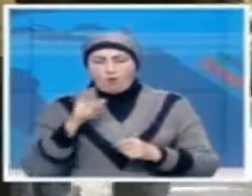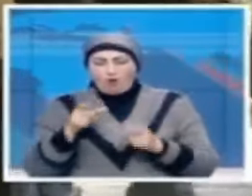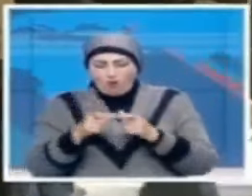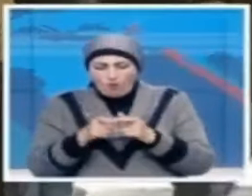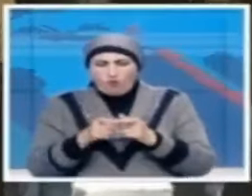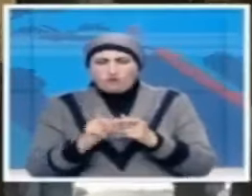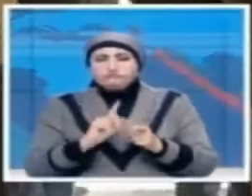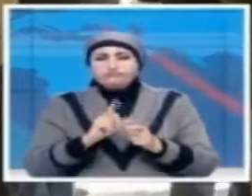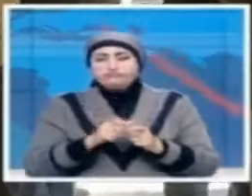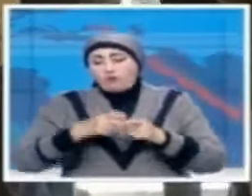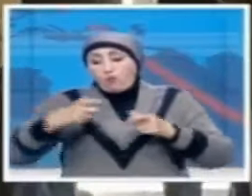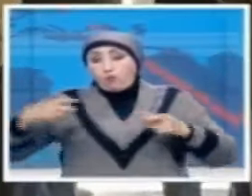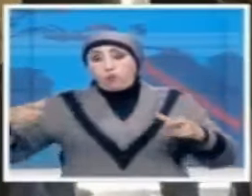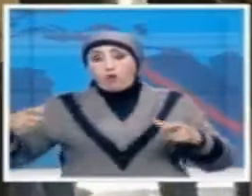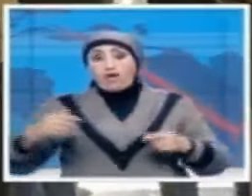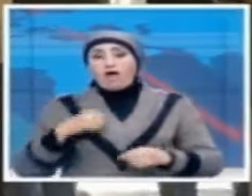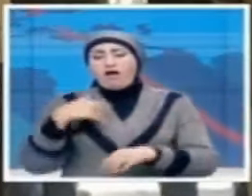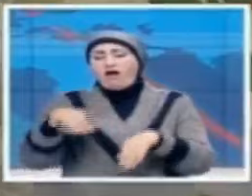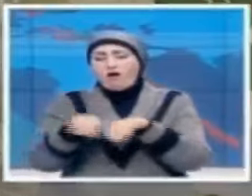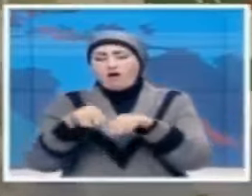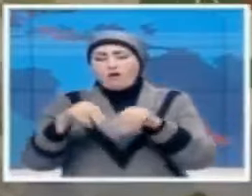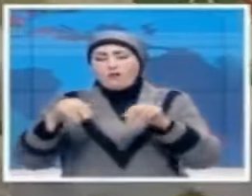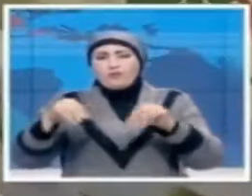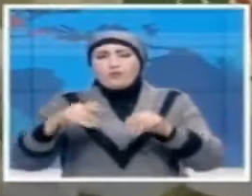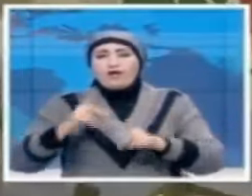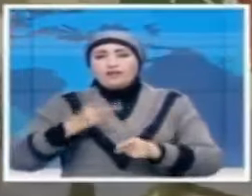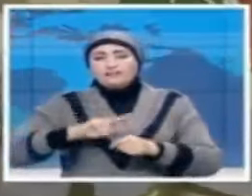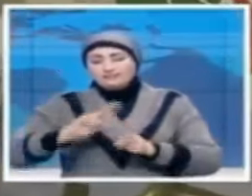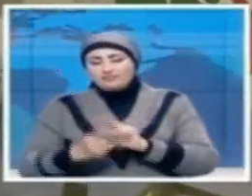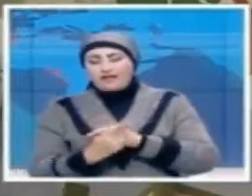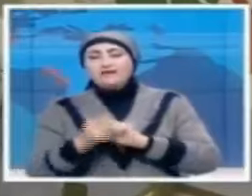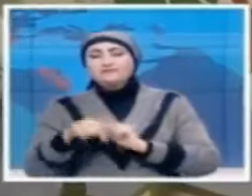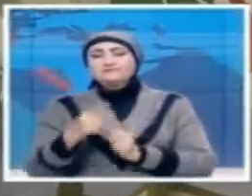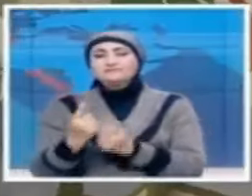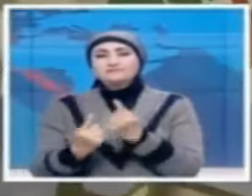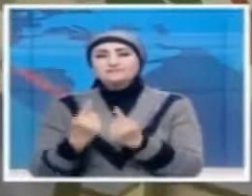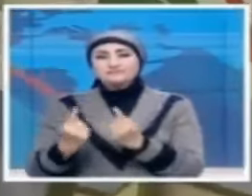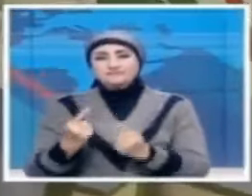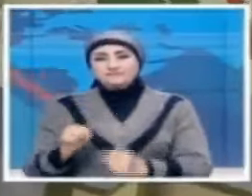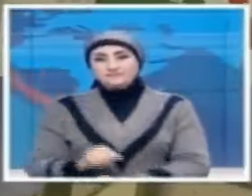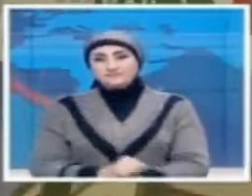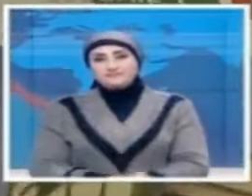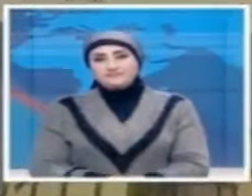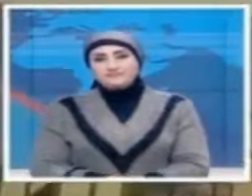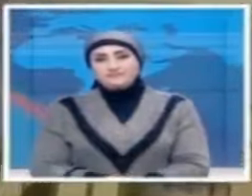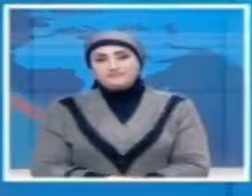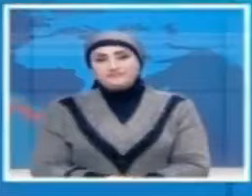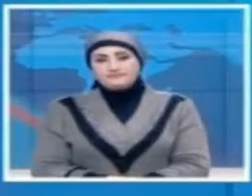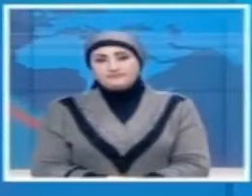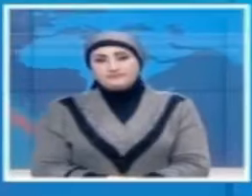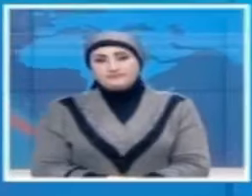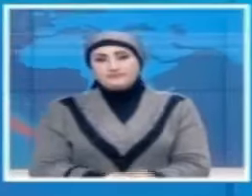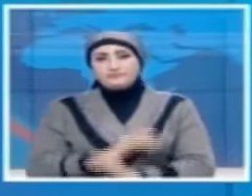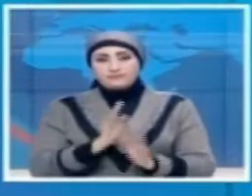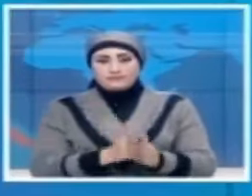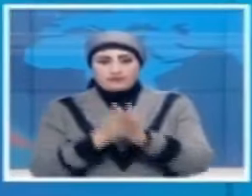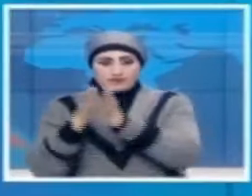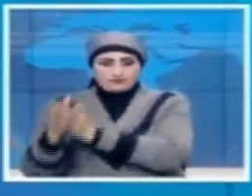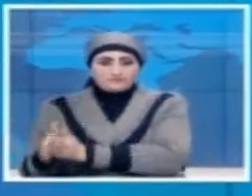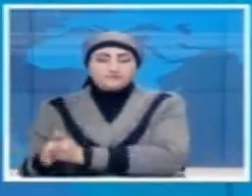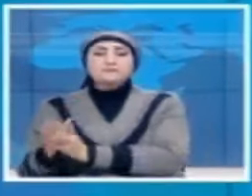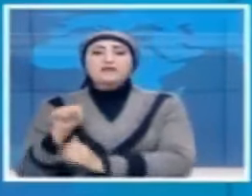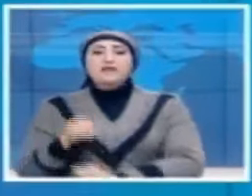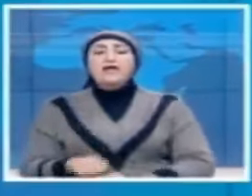الضيق والدلتا إلى الأراضي الصحراوية والجديدة.